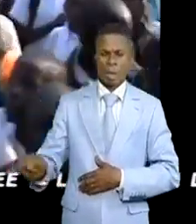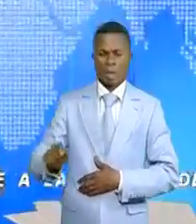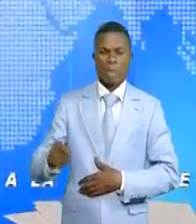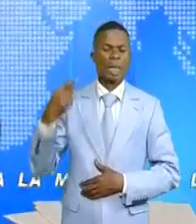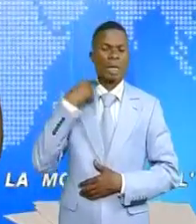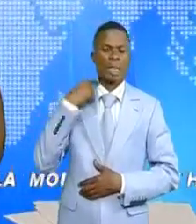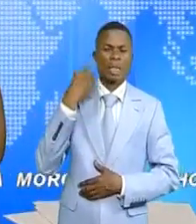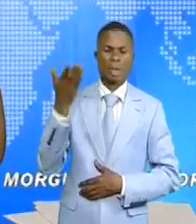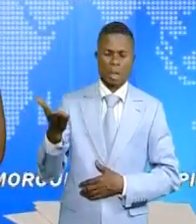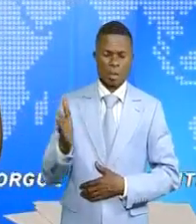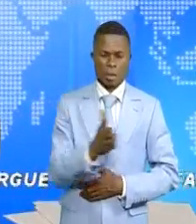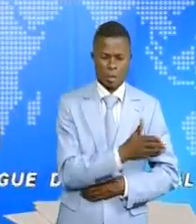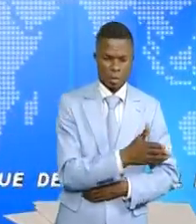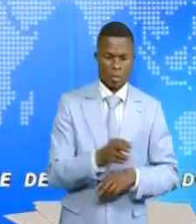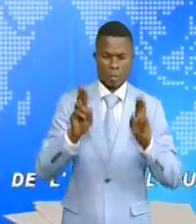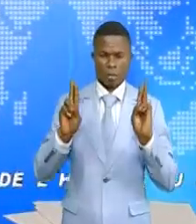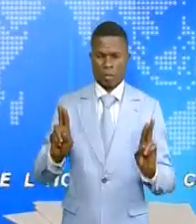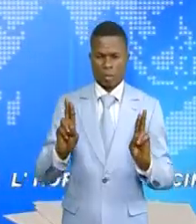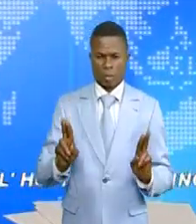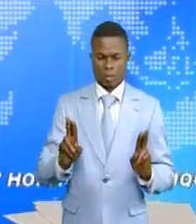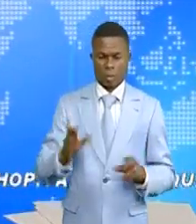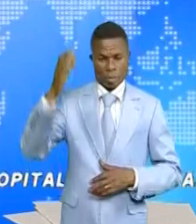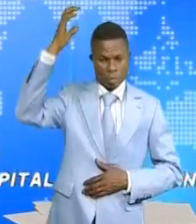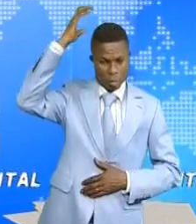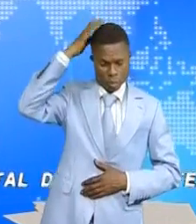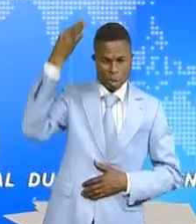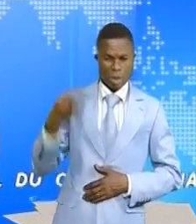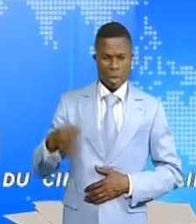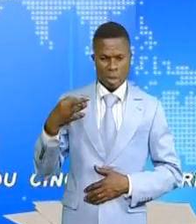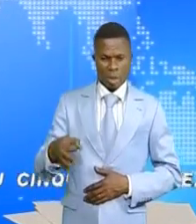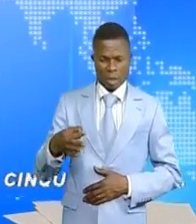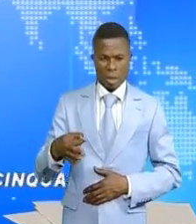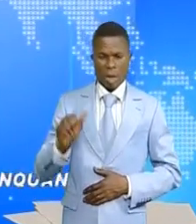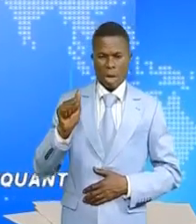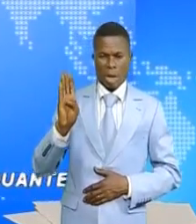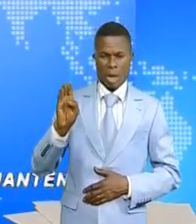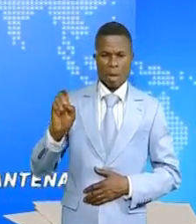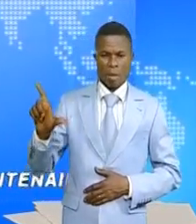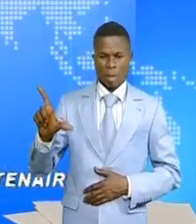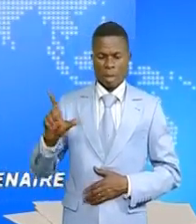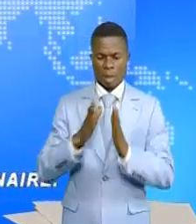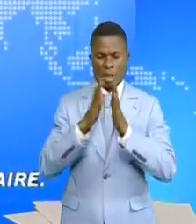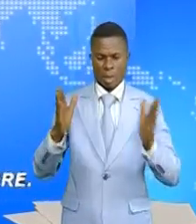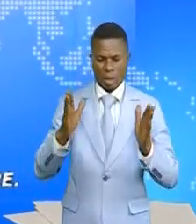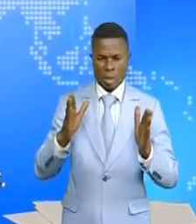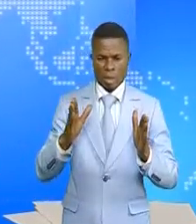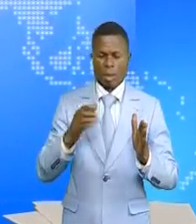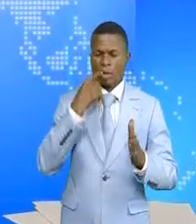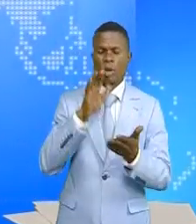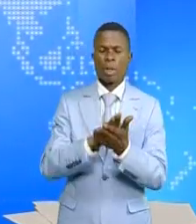Kenge. Religion, sachez que Monseigneur François Abelli a célébré une messe d'action de grâce